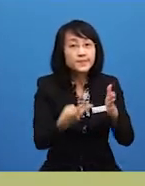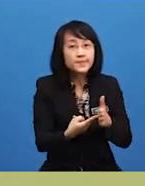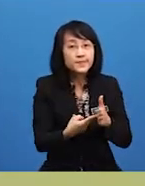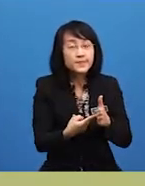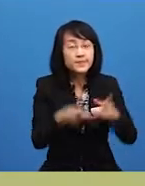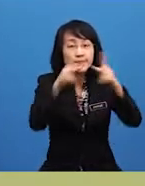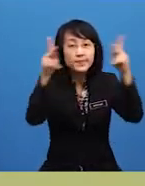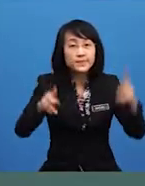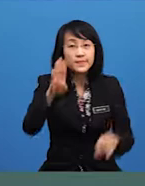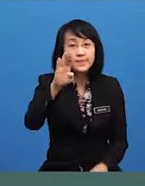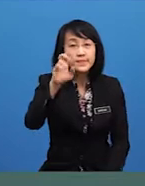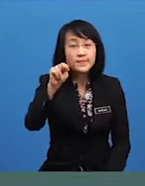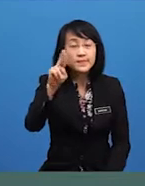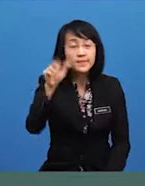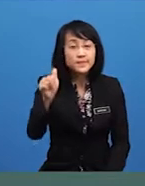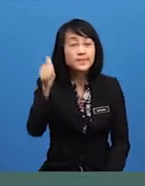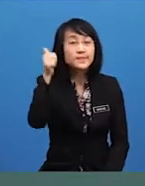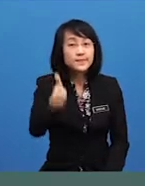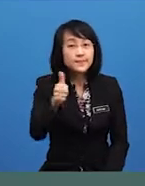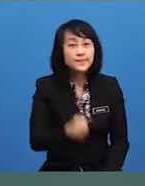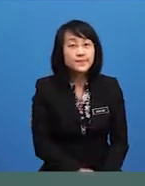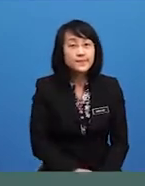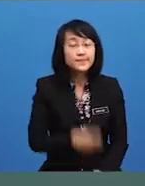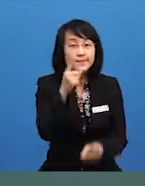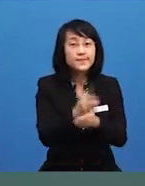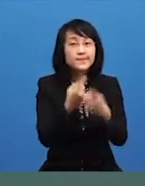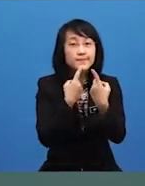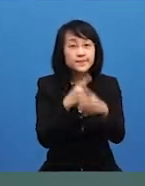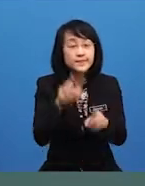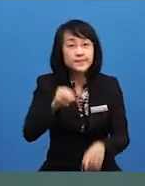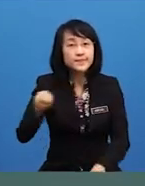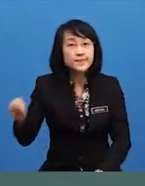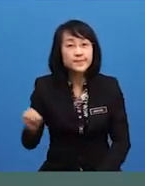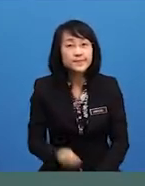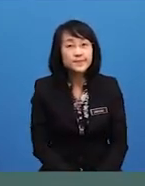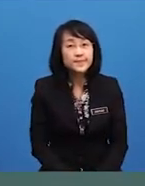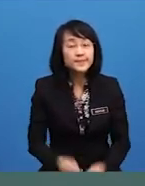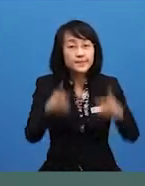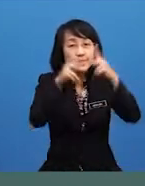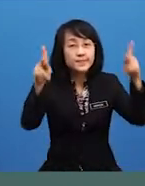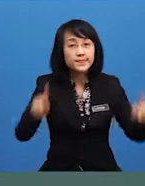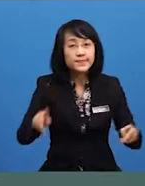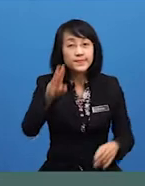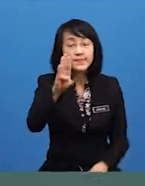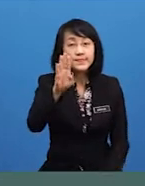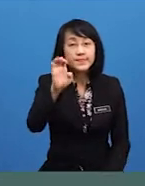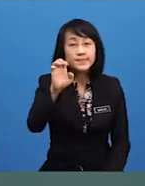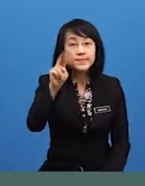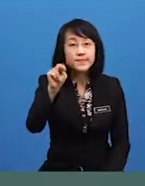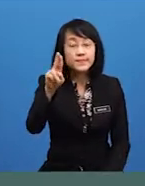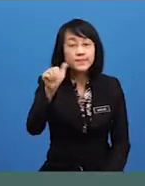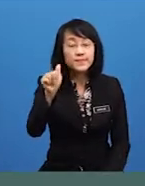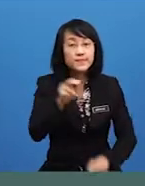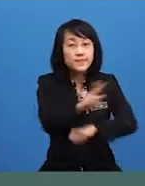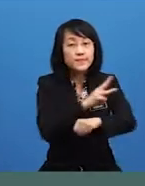pentas benua? Bagus! Betul jawapan murid-murid. Pentas benua ialah